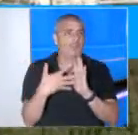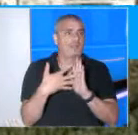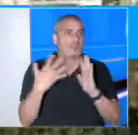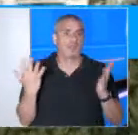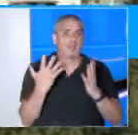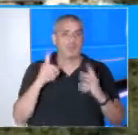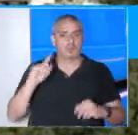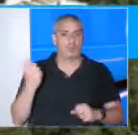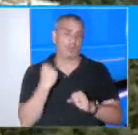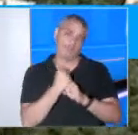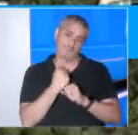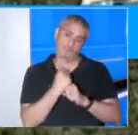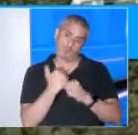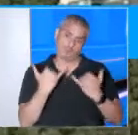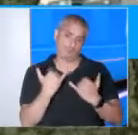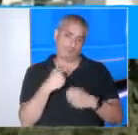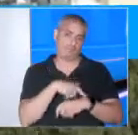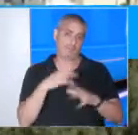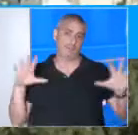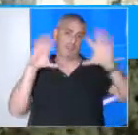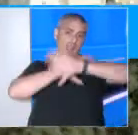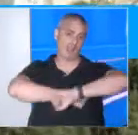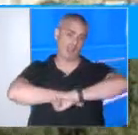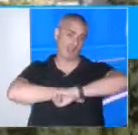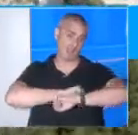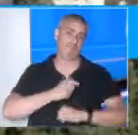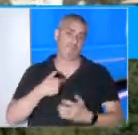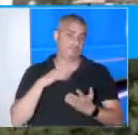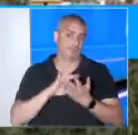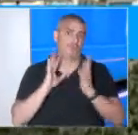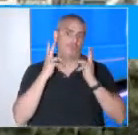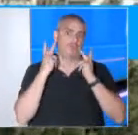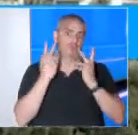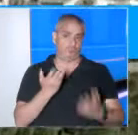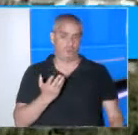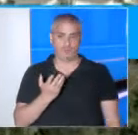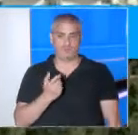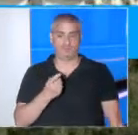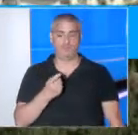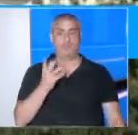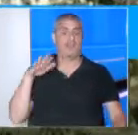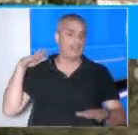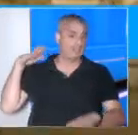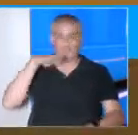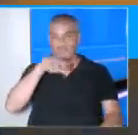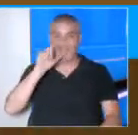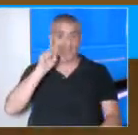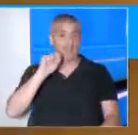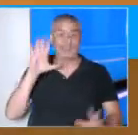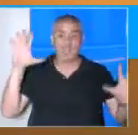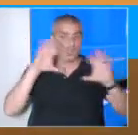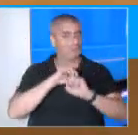כל הכוחות יפעלו במהלך הלילה, שנקודה די משמעותית שטייסת כיבוי אלעד עם רדת